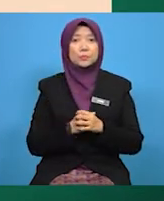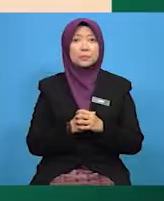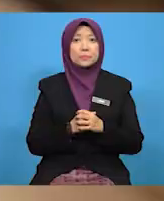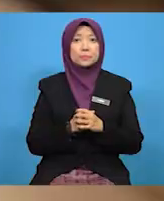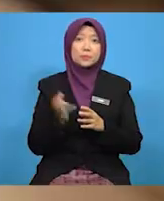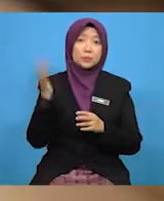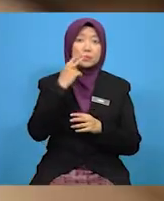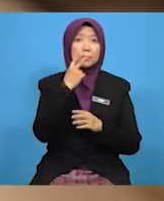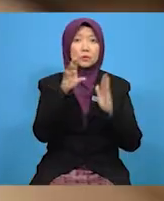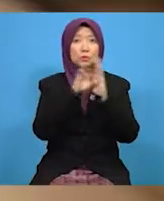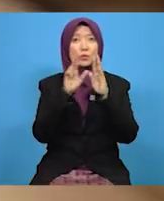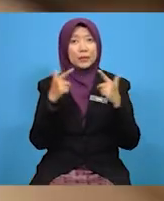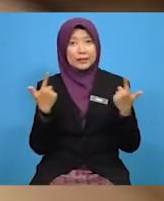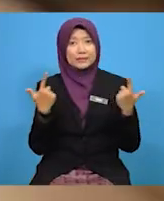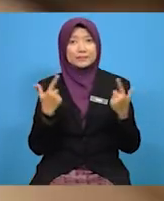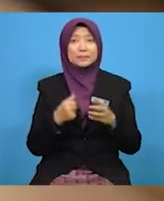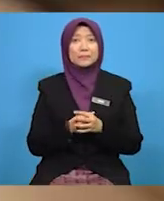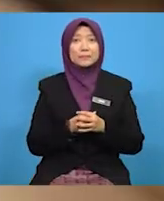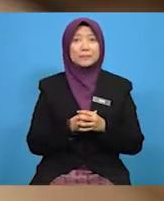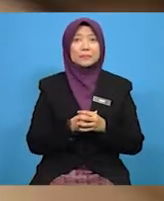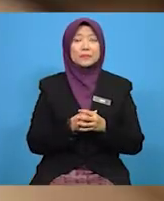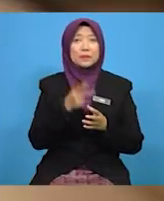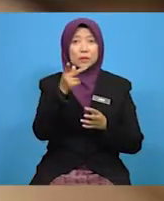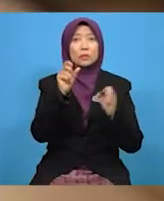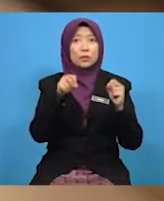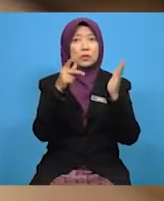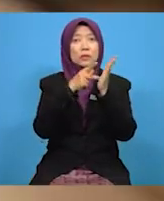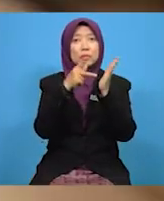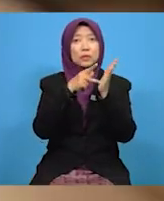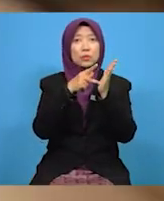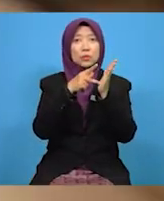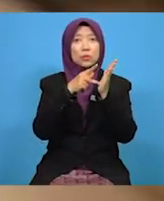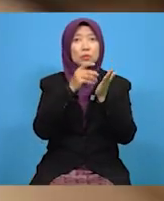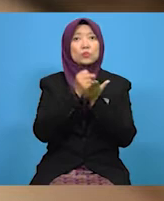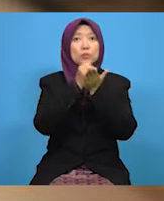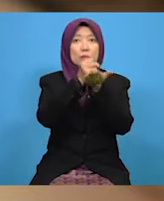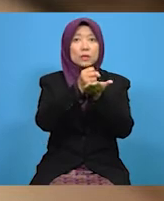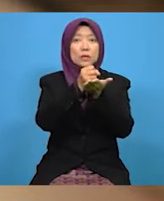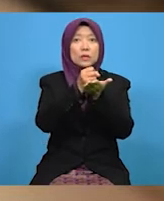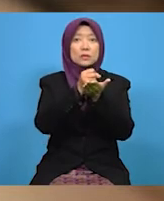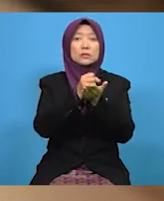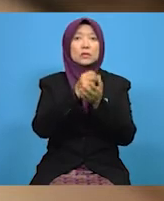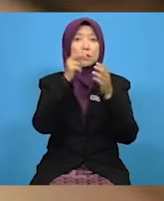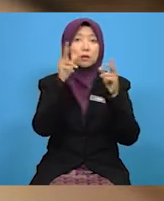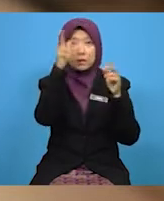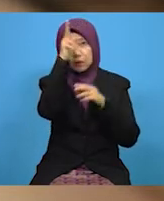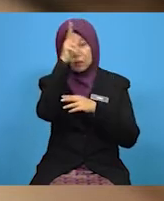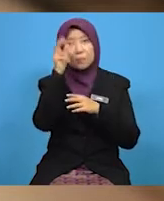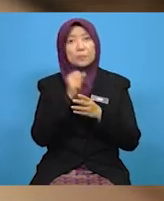44.59%. Jom lihat contoh yang lain. Kamu juga boleh menghitung kadar sumbangan perbelanjaan sektor